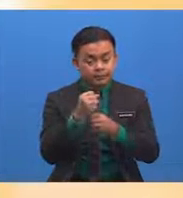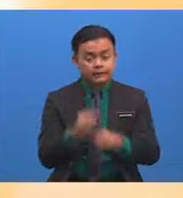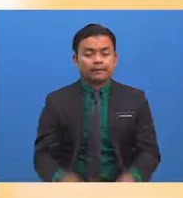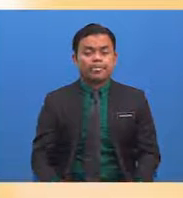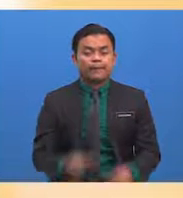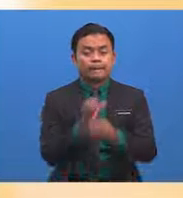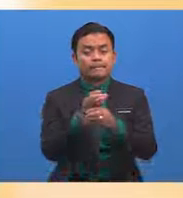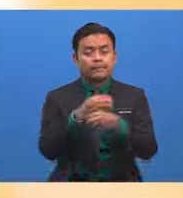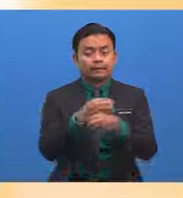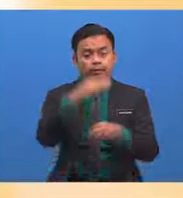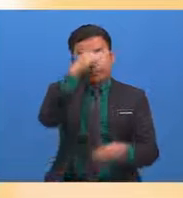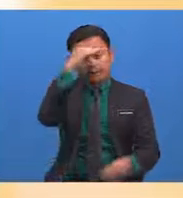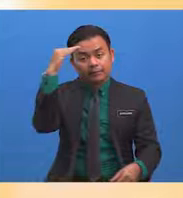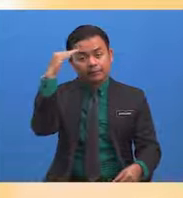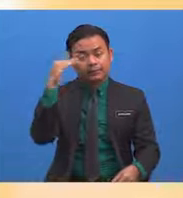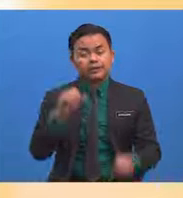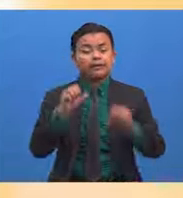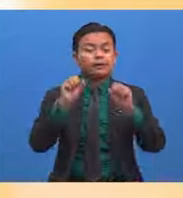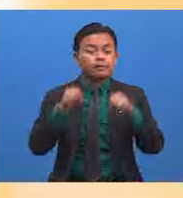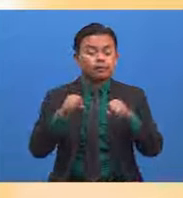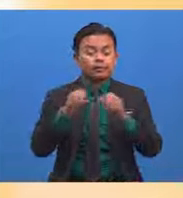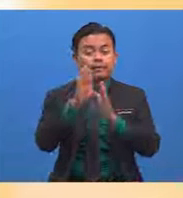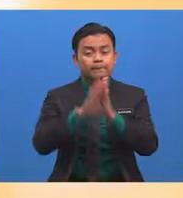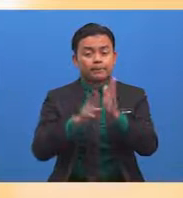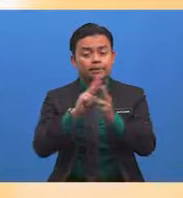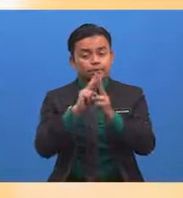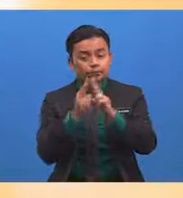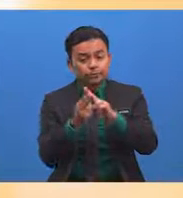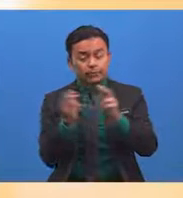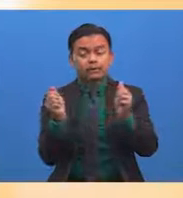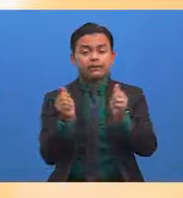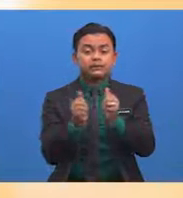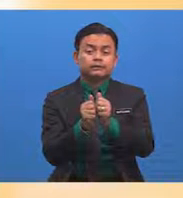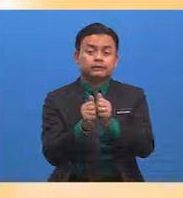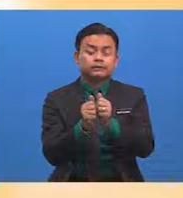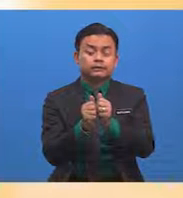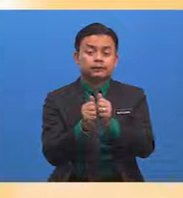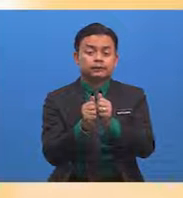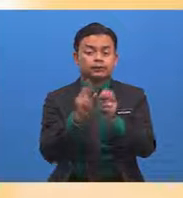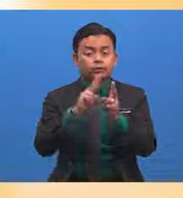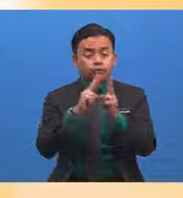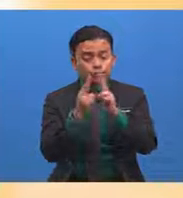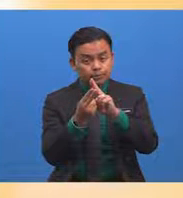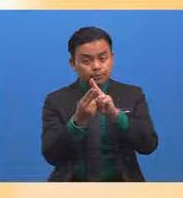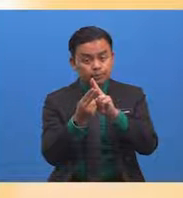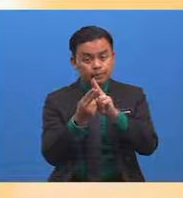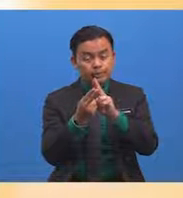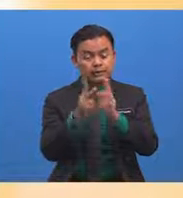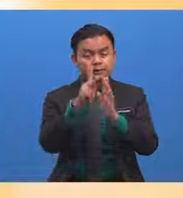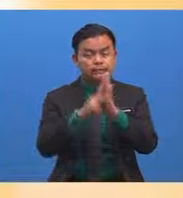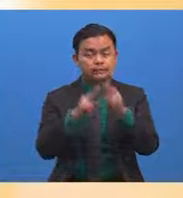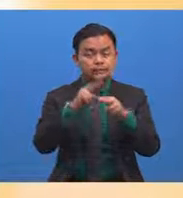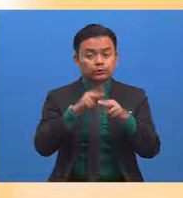bentuk bayang-bayang boleh berubah dengan mengubah kedudukan sumber